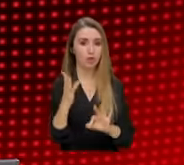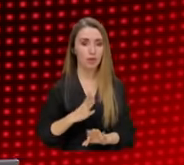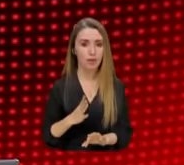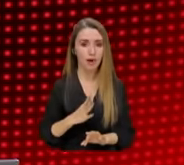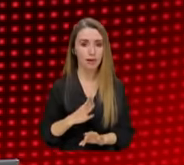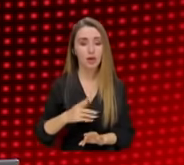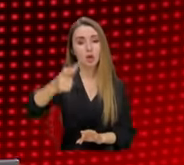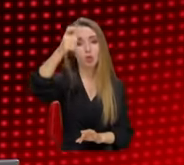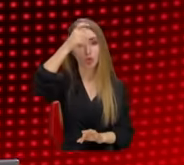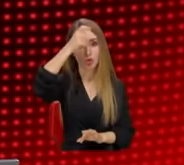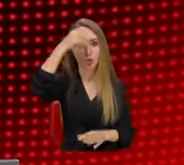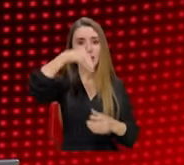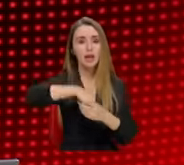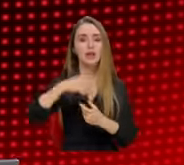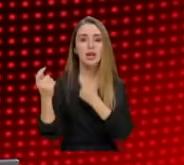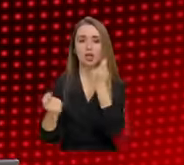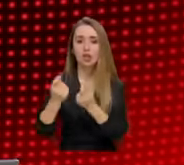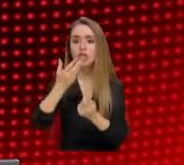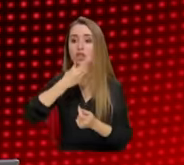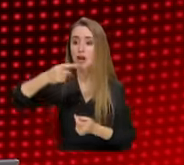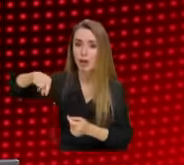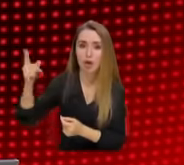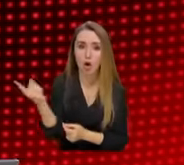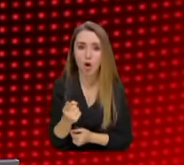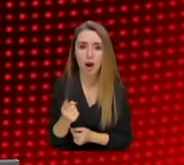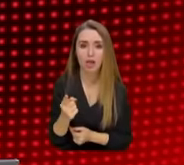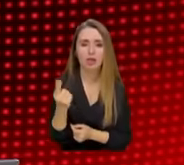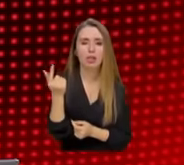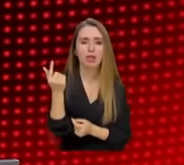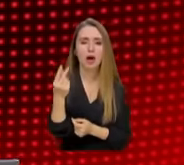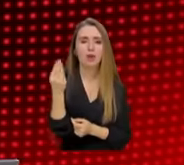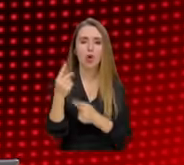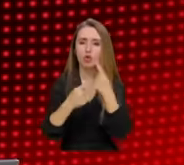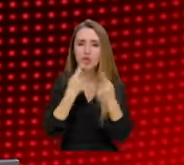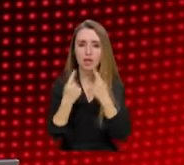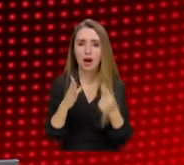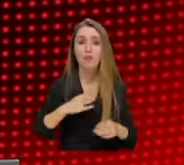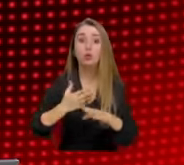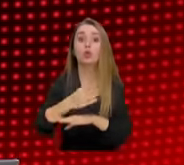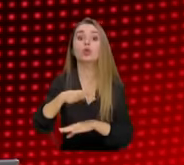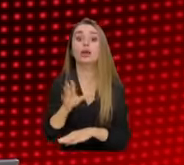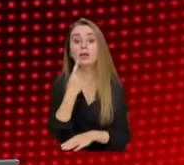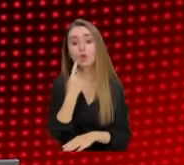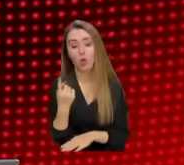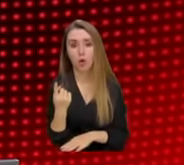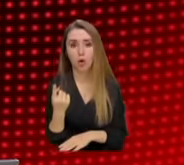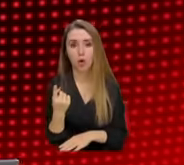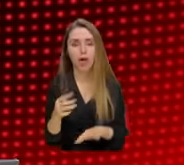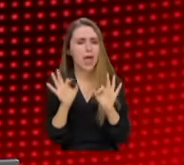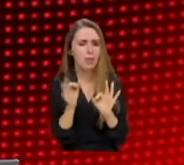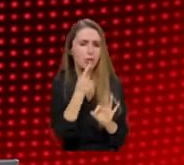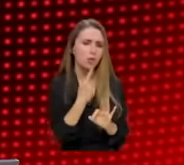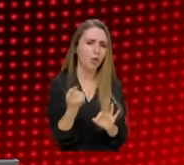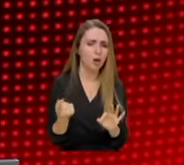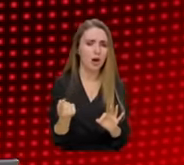var. Türkiye'de çalışan emekli oranının çok düşük olduğu iddiası doğru değildir deniyor. Hani hep deniyor